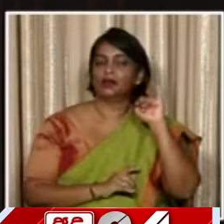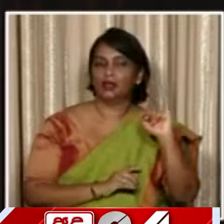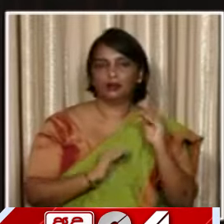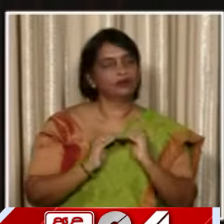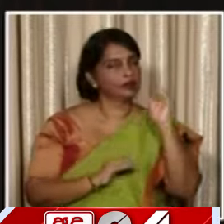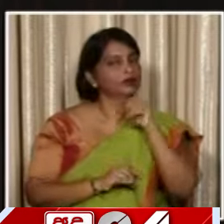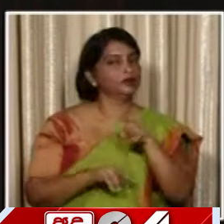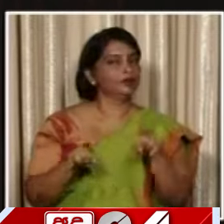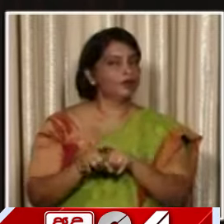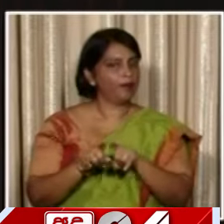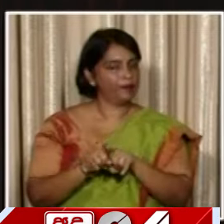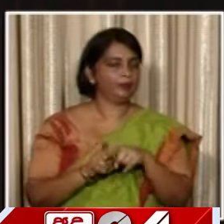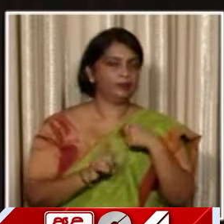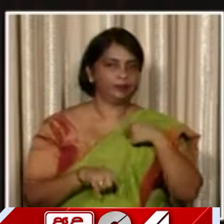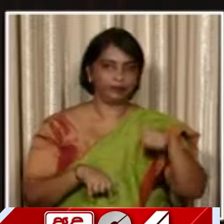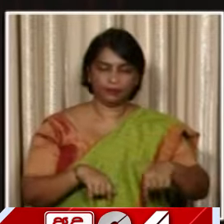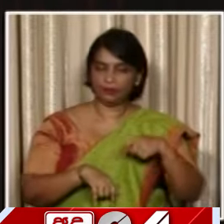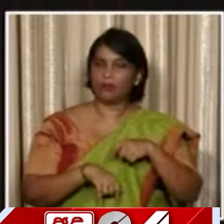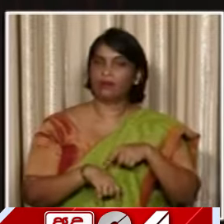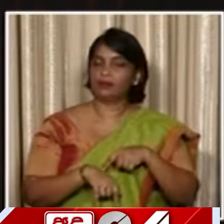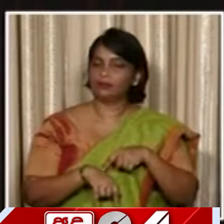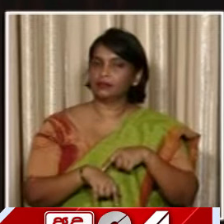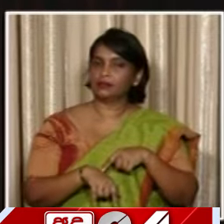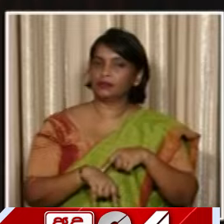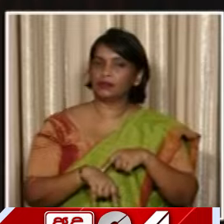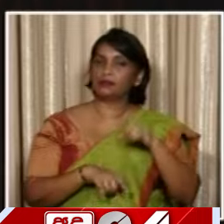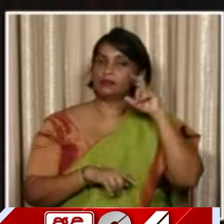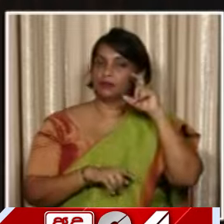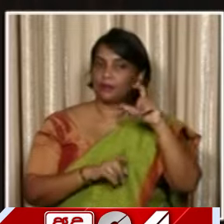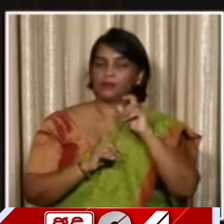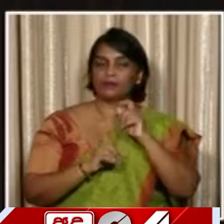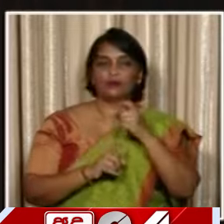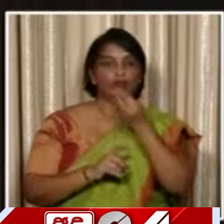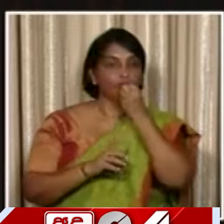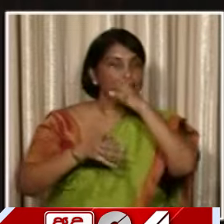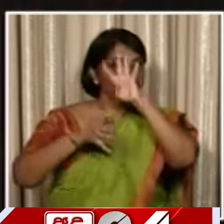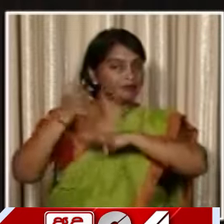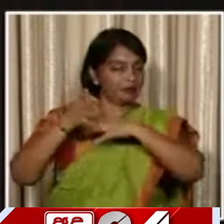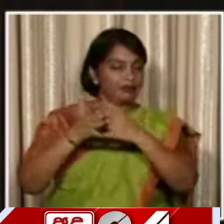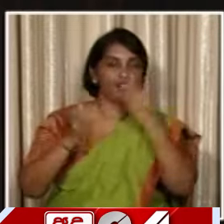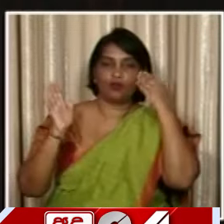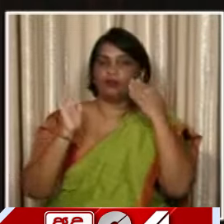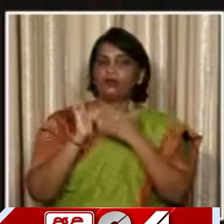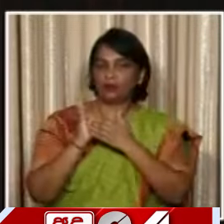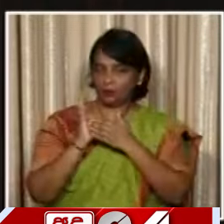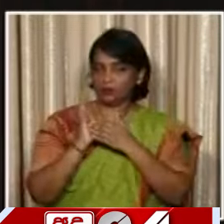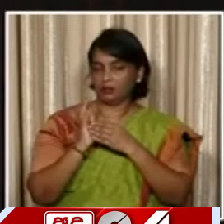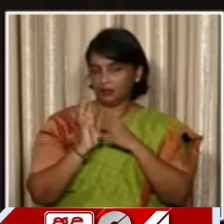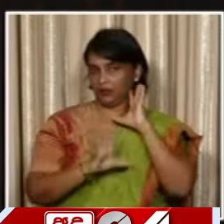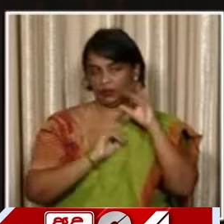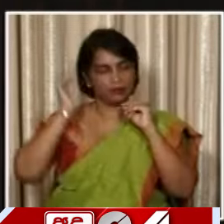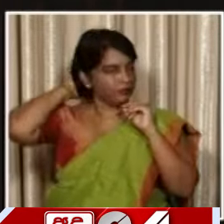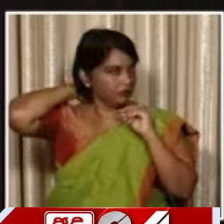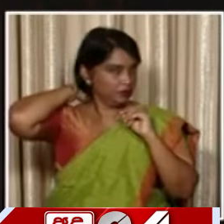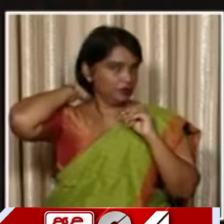වර්ධනයක්. ඒවගේම මම වෙලාවේදී කොළඹ පාරිභෝගික මිලදර්ශනයේ කාරණා කීපයක් දත්ත කීපයක්